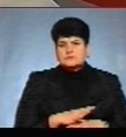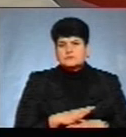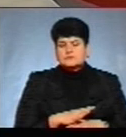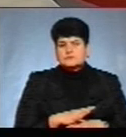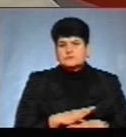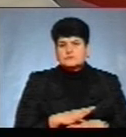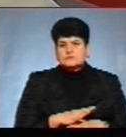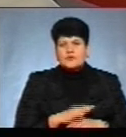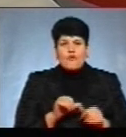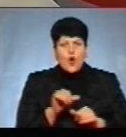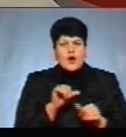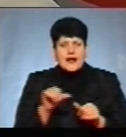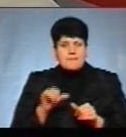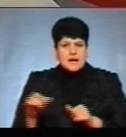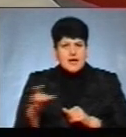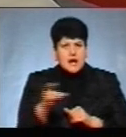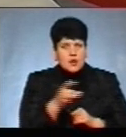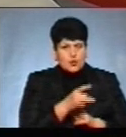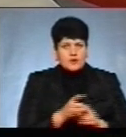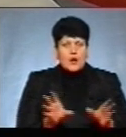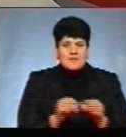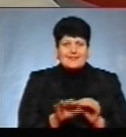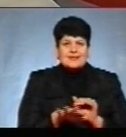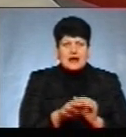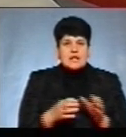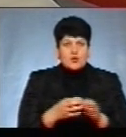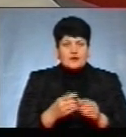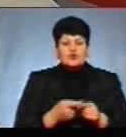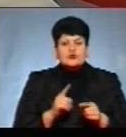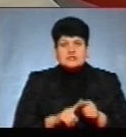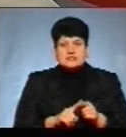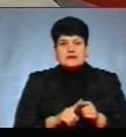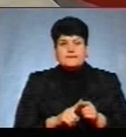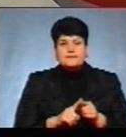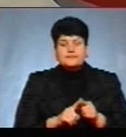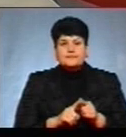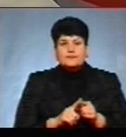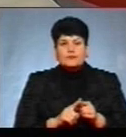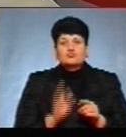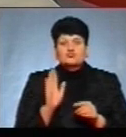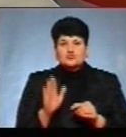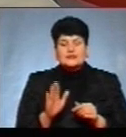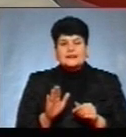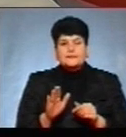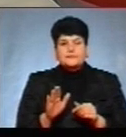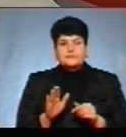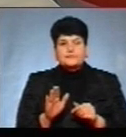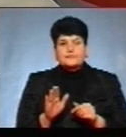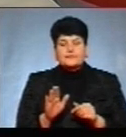Ви працювали в розрізі окремих регіонів, районів чи об'єднаних територіальних громад, то сьогодні це екстериторіально. Тобто